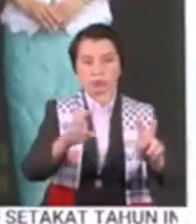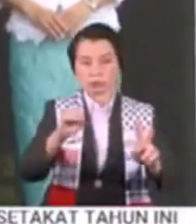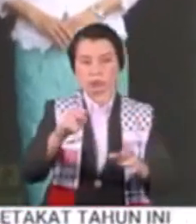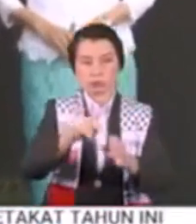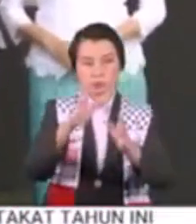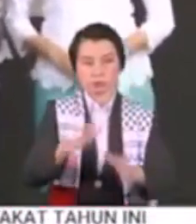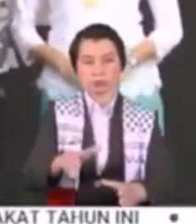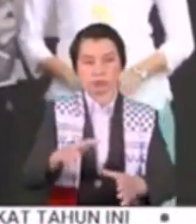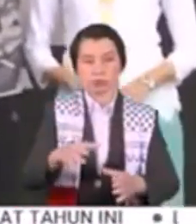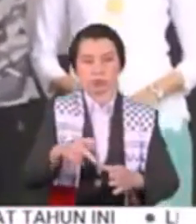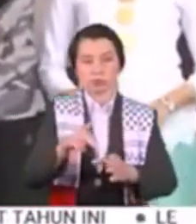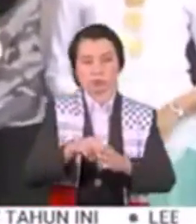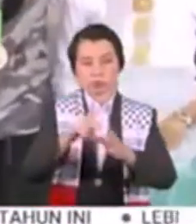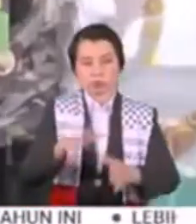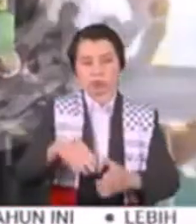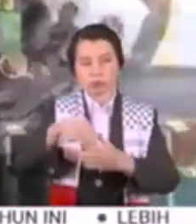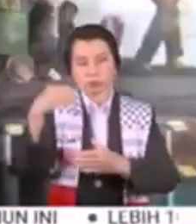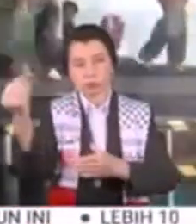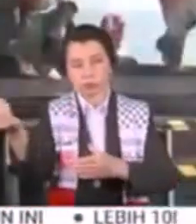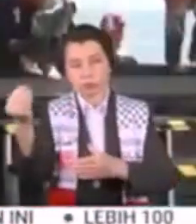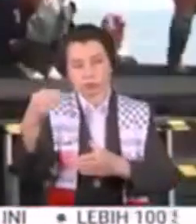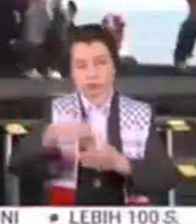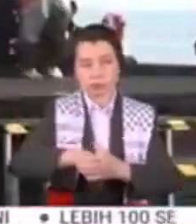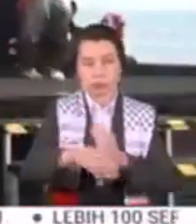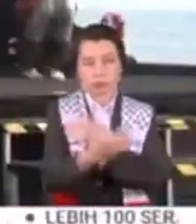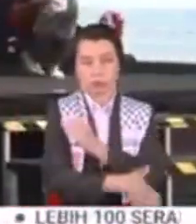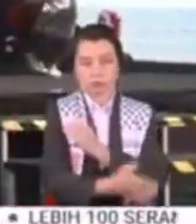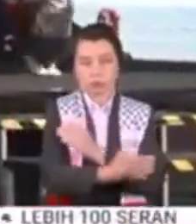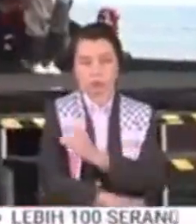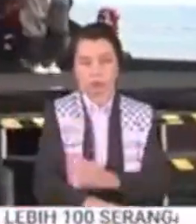dari dalam dan luar negara.